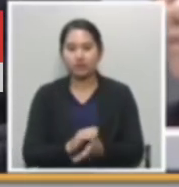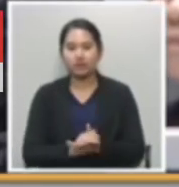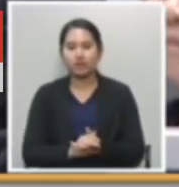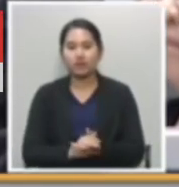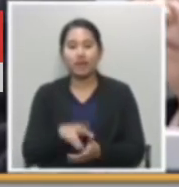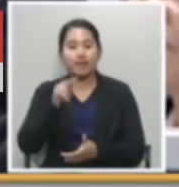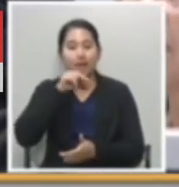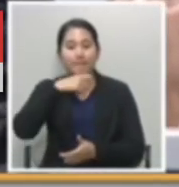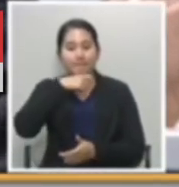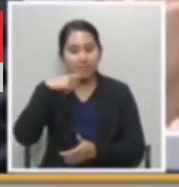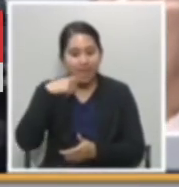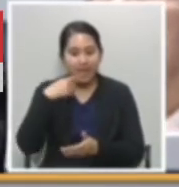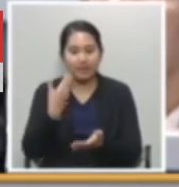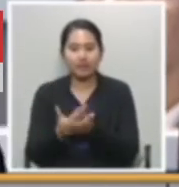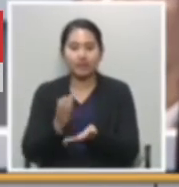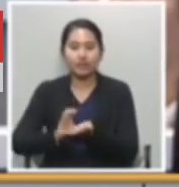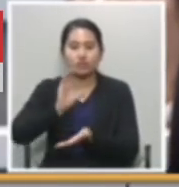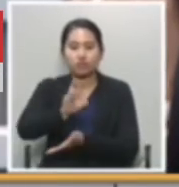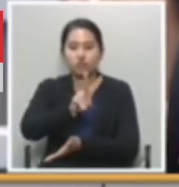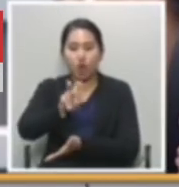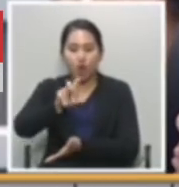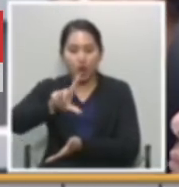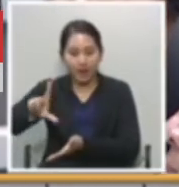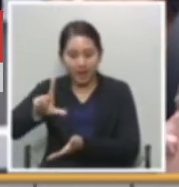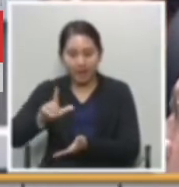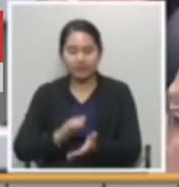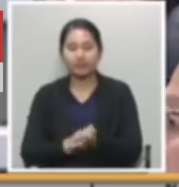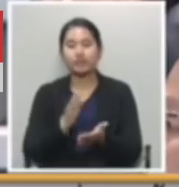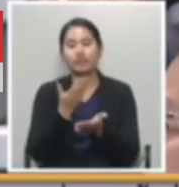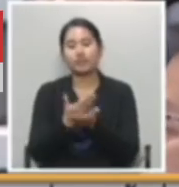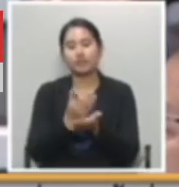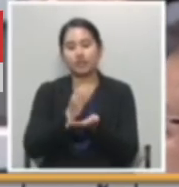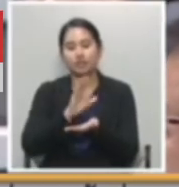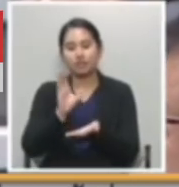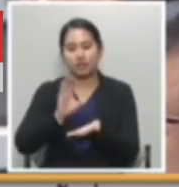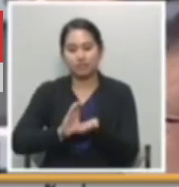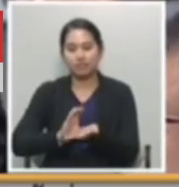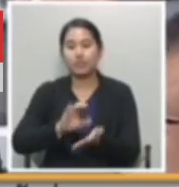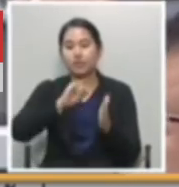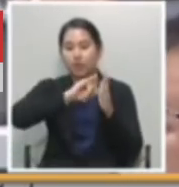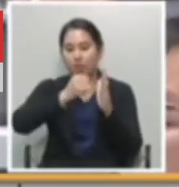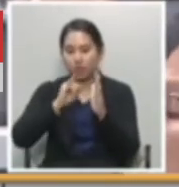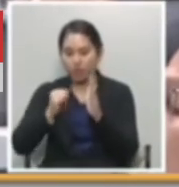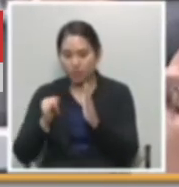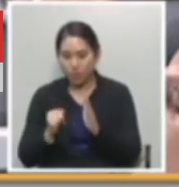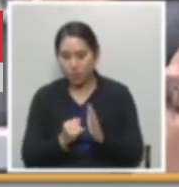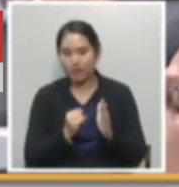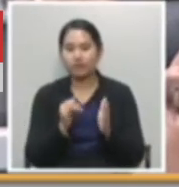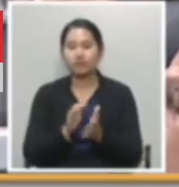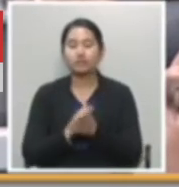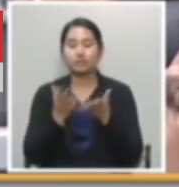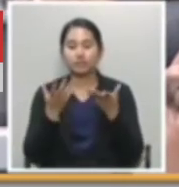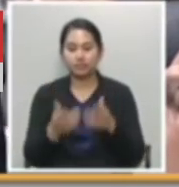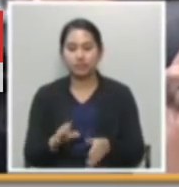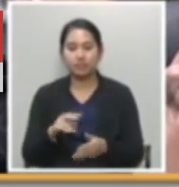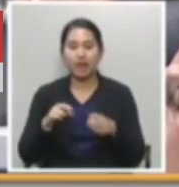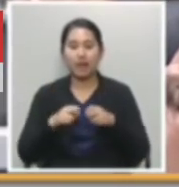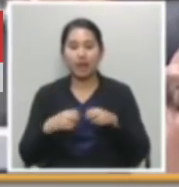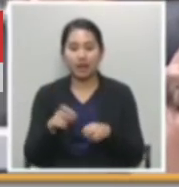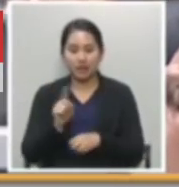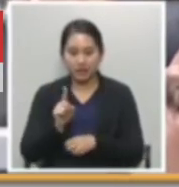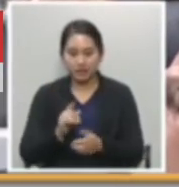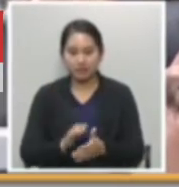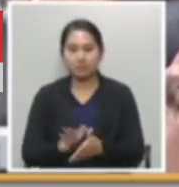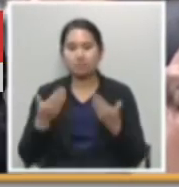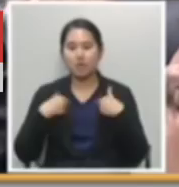านแล้วก็มีงบบูรณาการอีก 2-300 ล้านต่อจังหวัดเกิดอะไรขึ้นทราบไหมครับปรากฏว่ามี